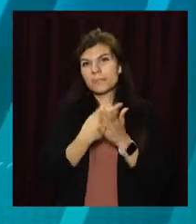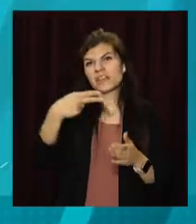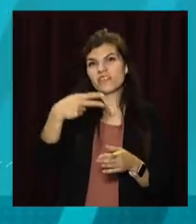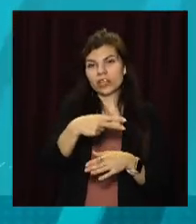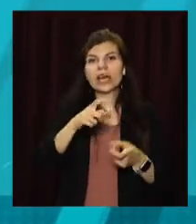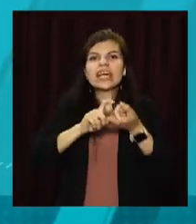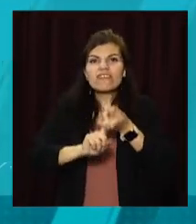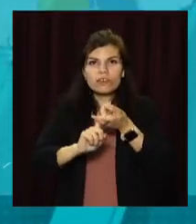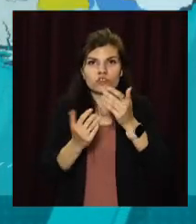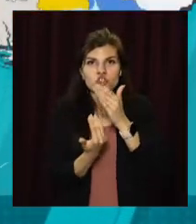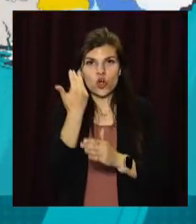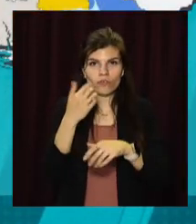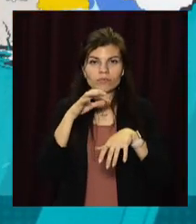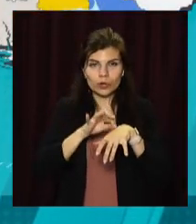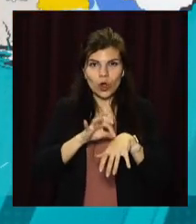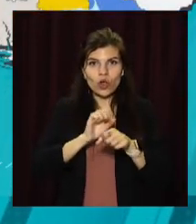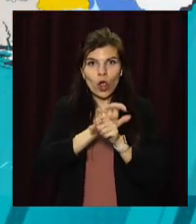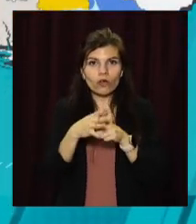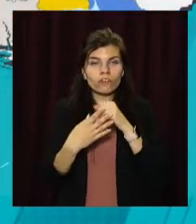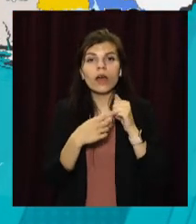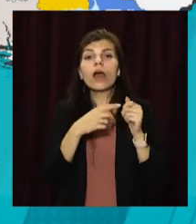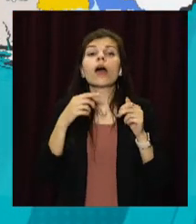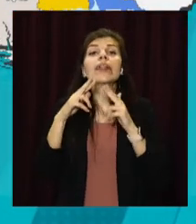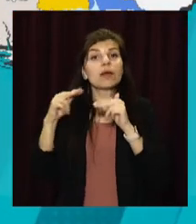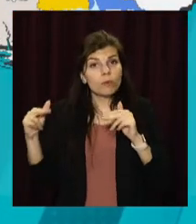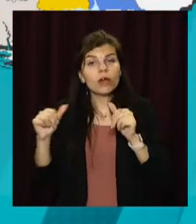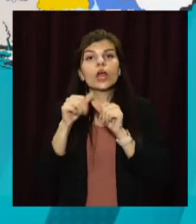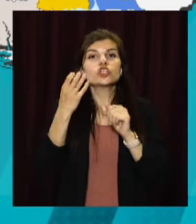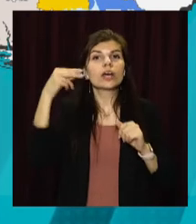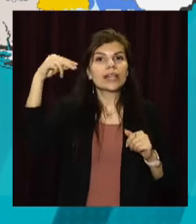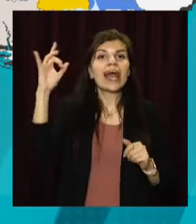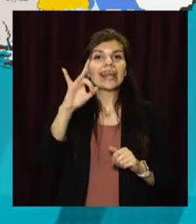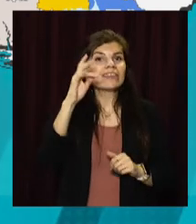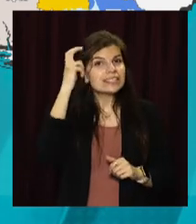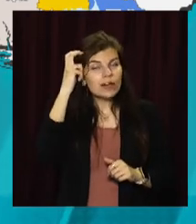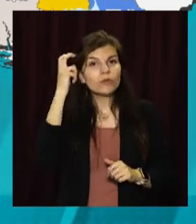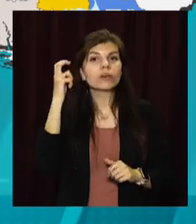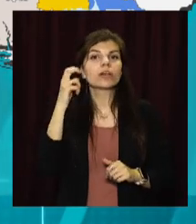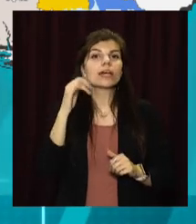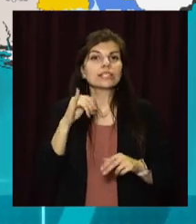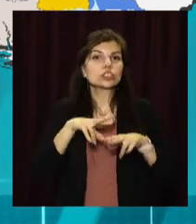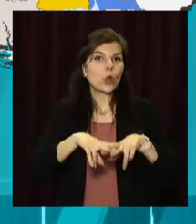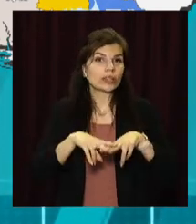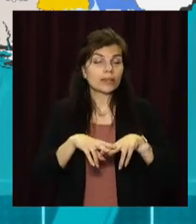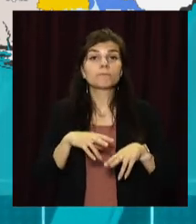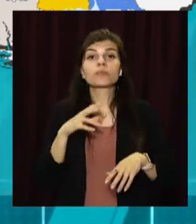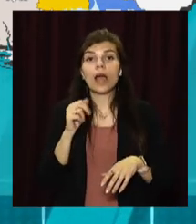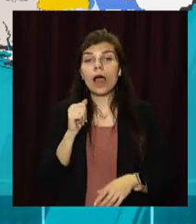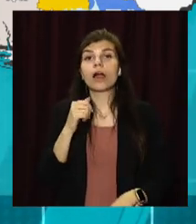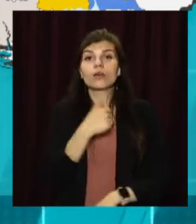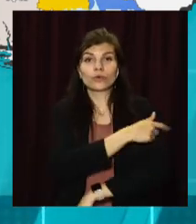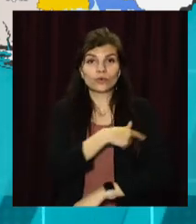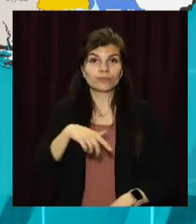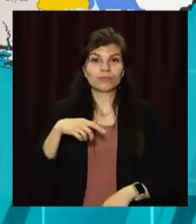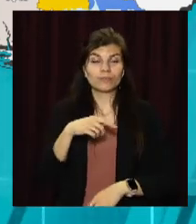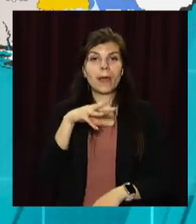тисячі інфікувались. У списку антилідерів, крім Дніпропетровщини, Запорізька, Рівненська, Київська області та столиця. А в обласній лікарні